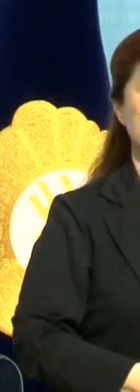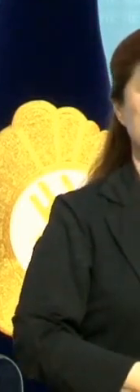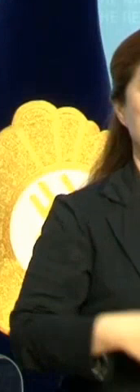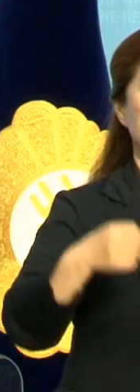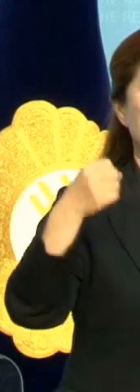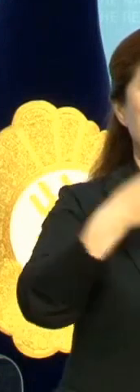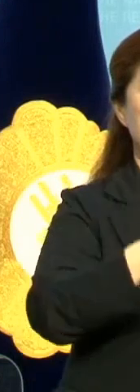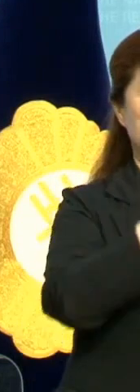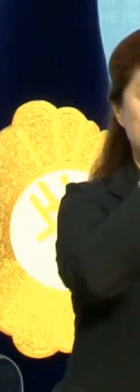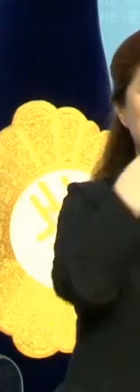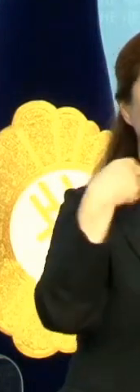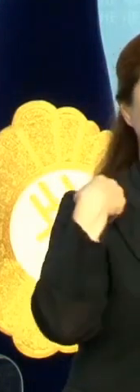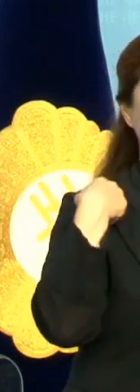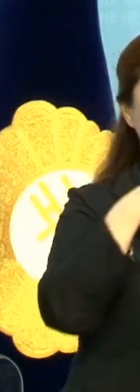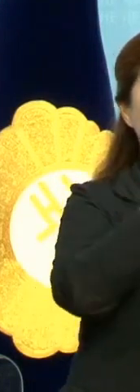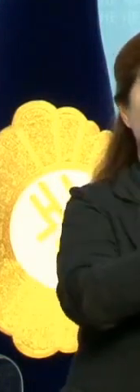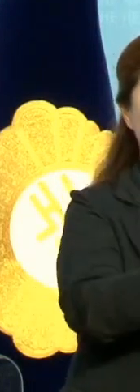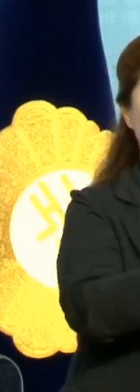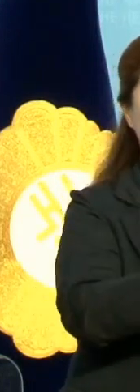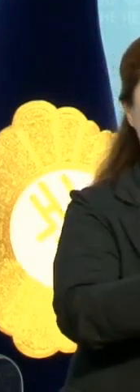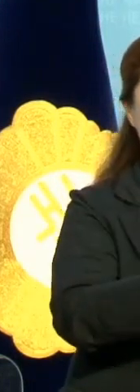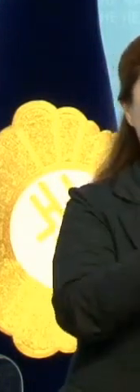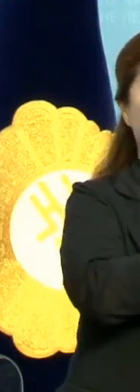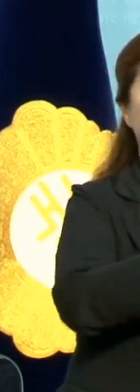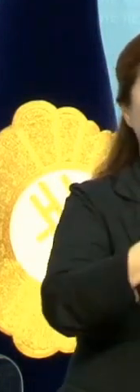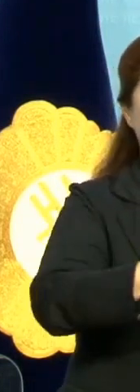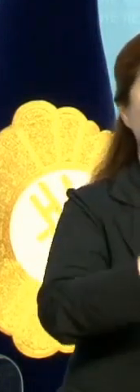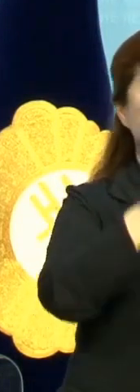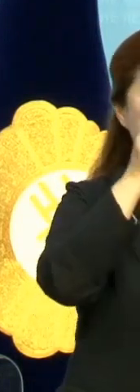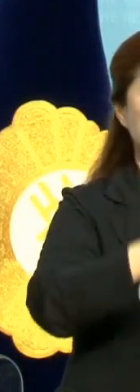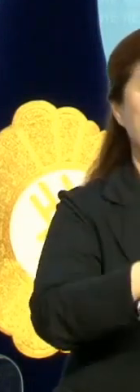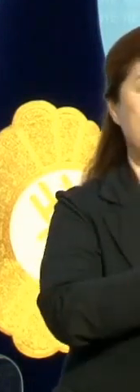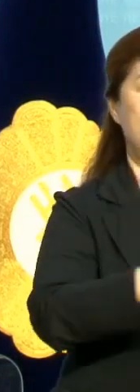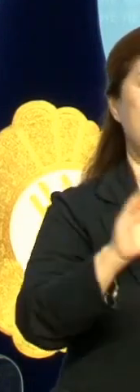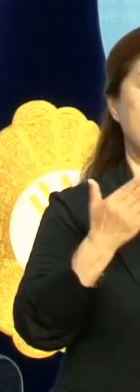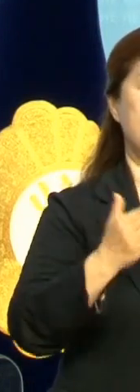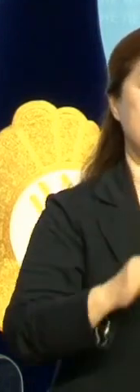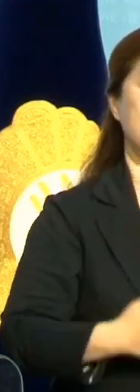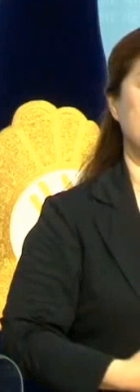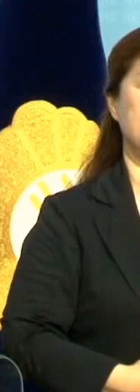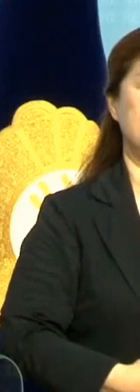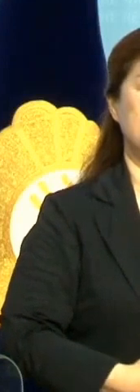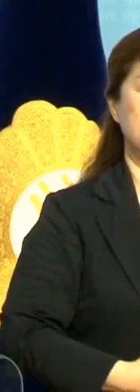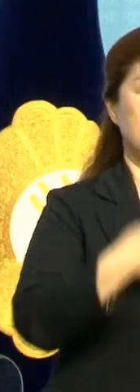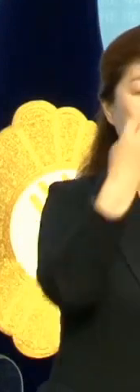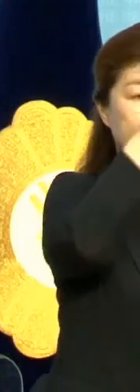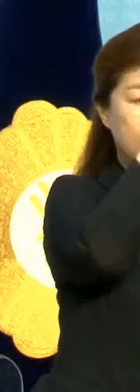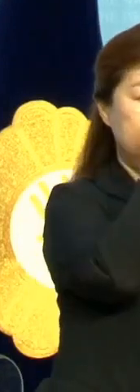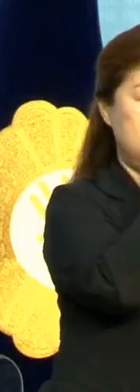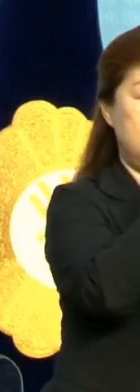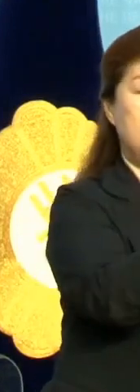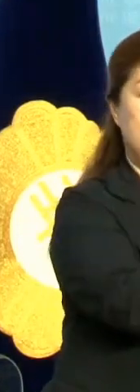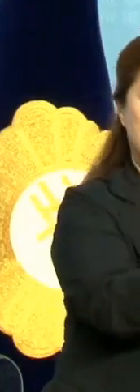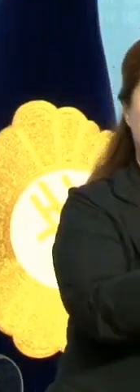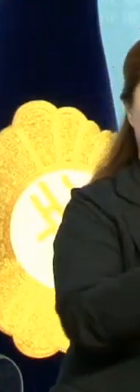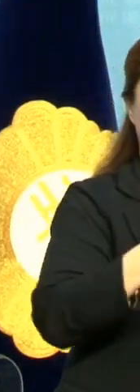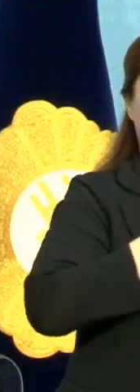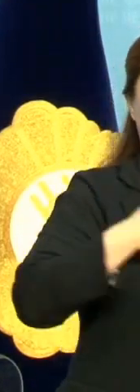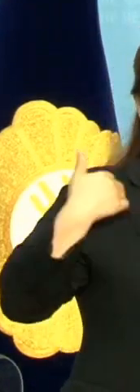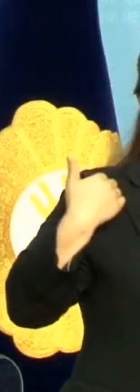또한 금융당국은 이제라도 자기 해야 할 일을 해야 합니다. 검찰이 수사를 했으니 나는